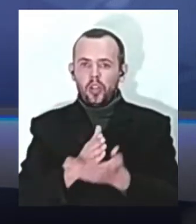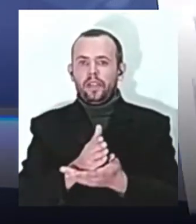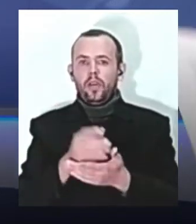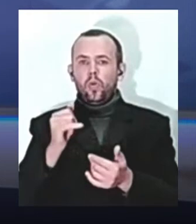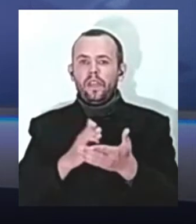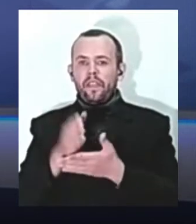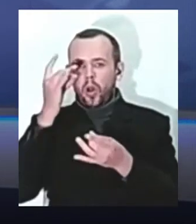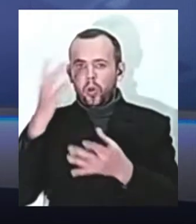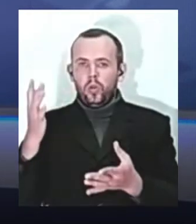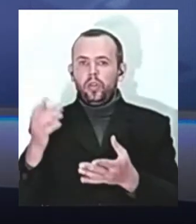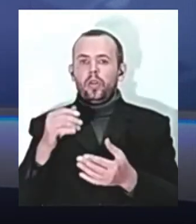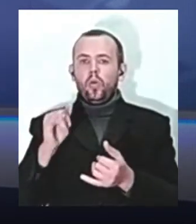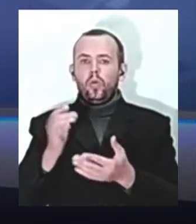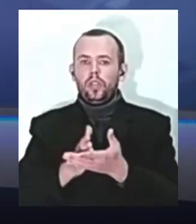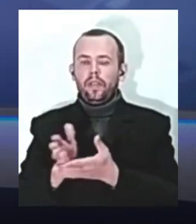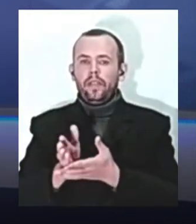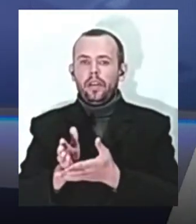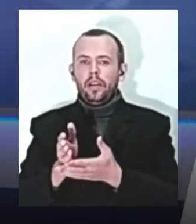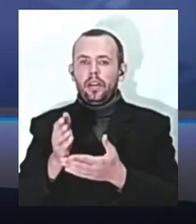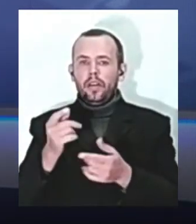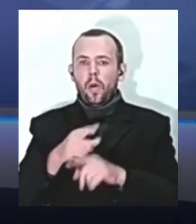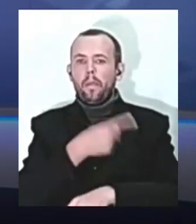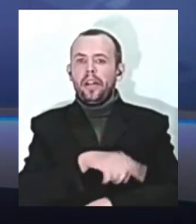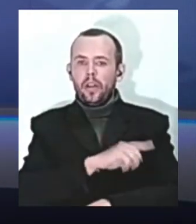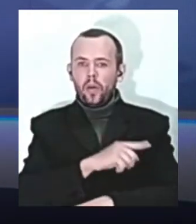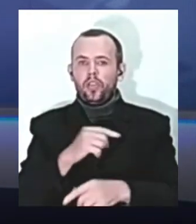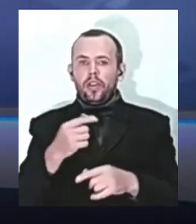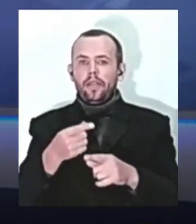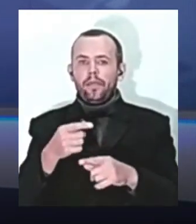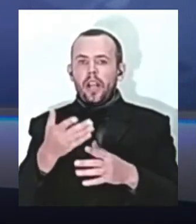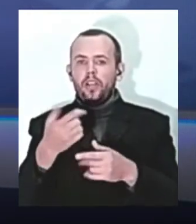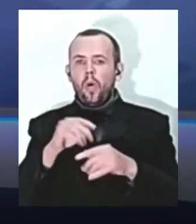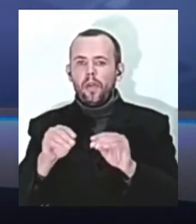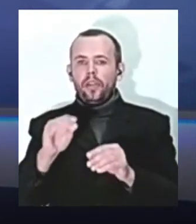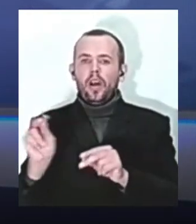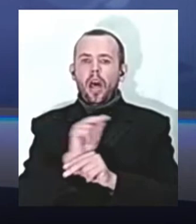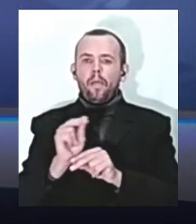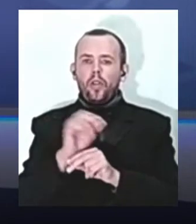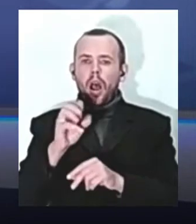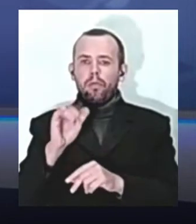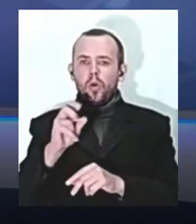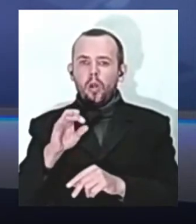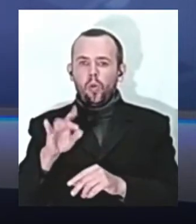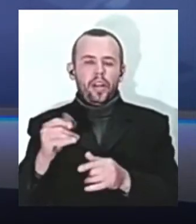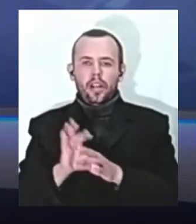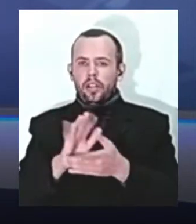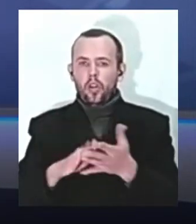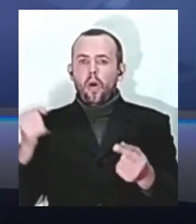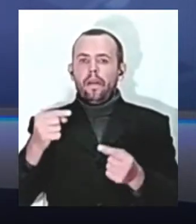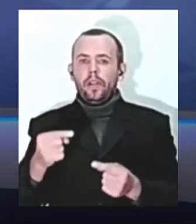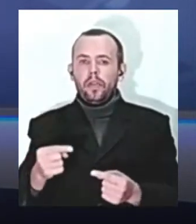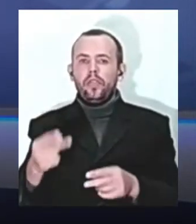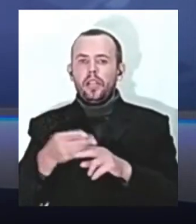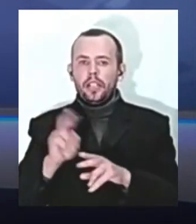у сфери медичну, якесь обладнання, ремонти в амбулаторіях і так далі. Відповідно, все починається